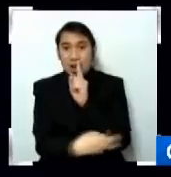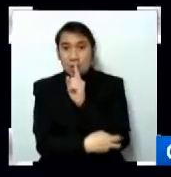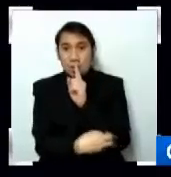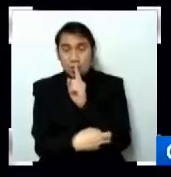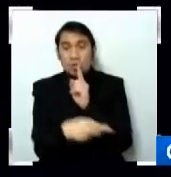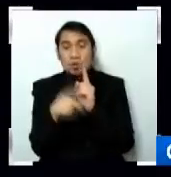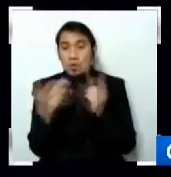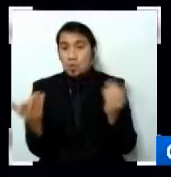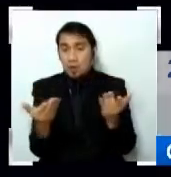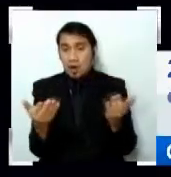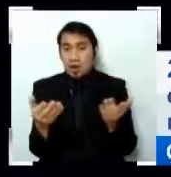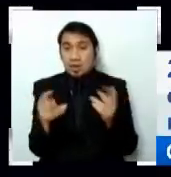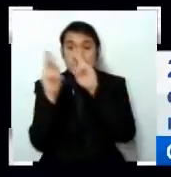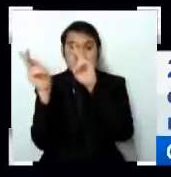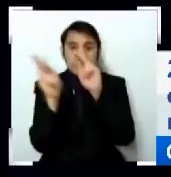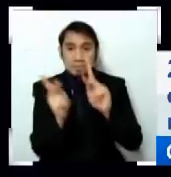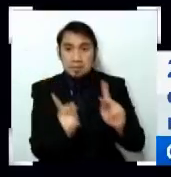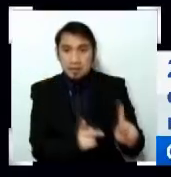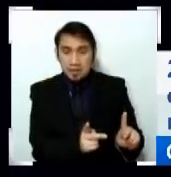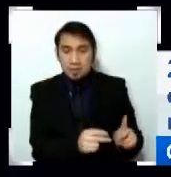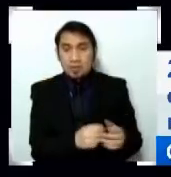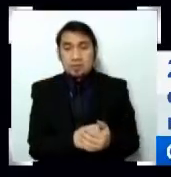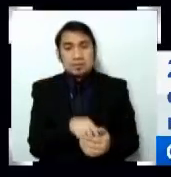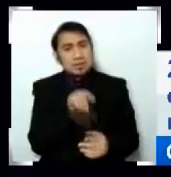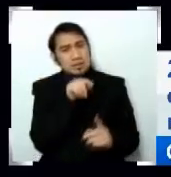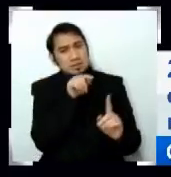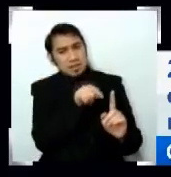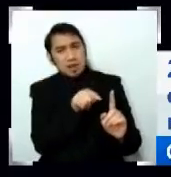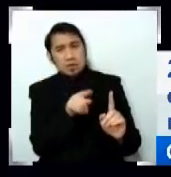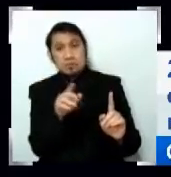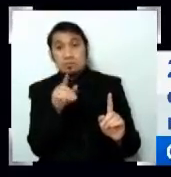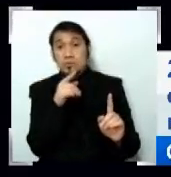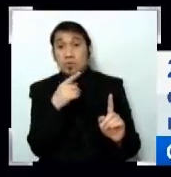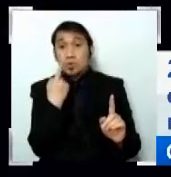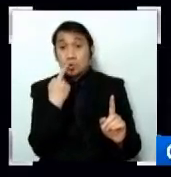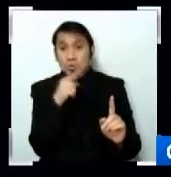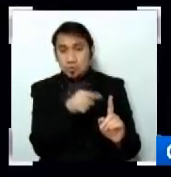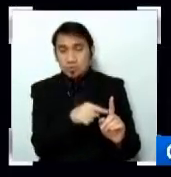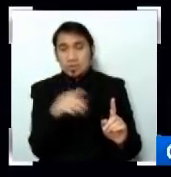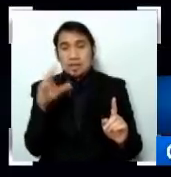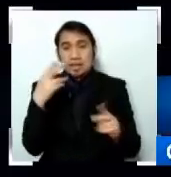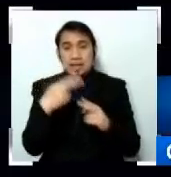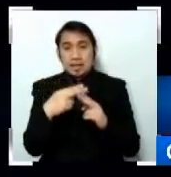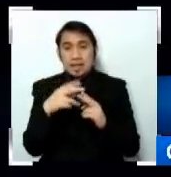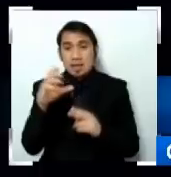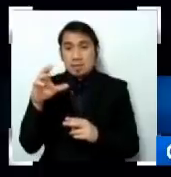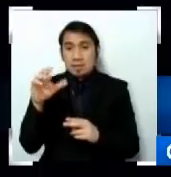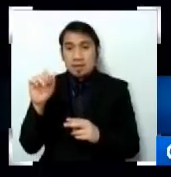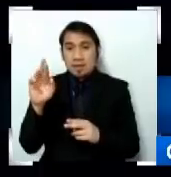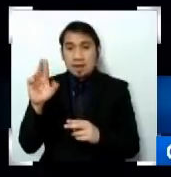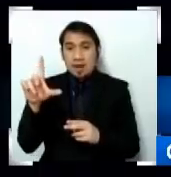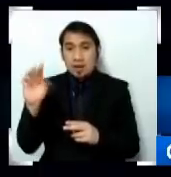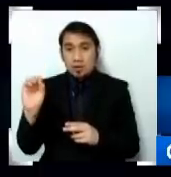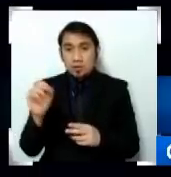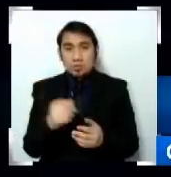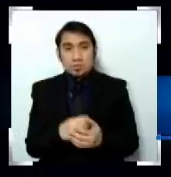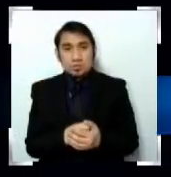Palawan. Kinilala ng pulisya ang lalaking inaresto na si Carlo Layaog, 23 anyos. Galing niyo talaga.